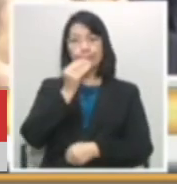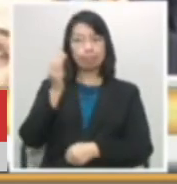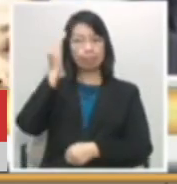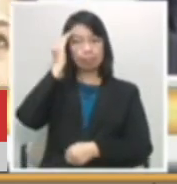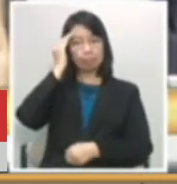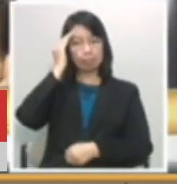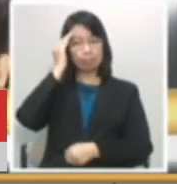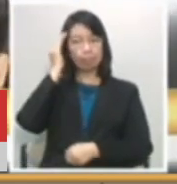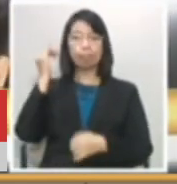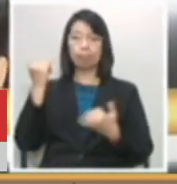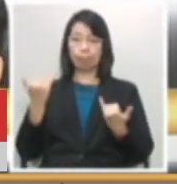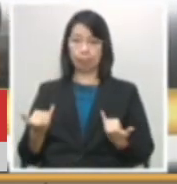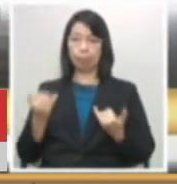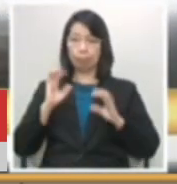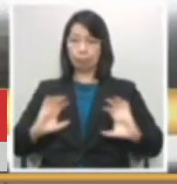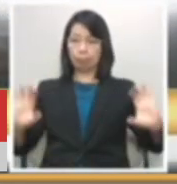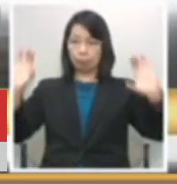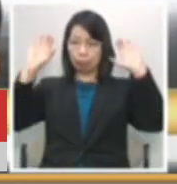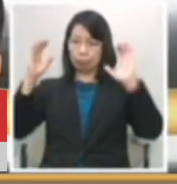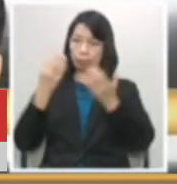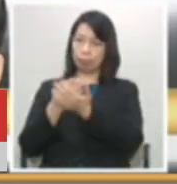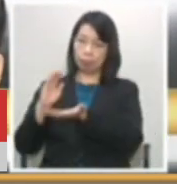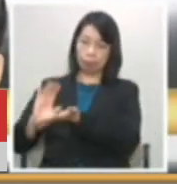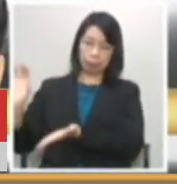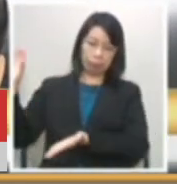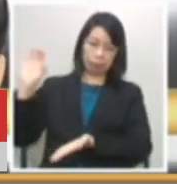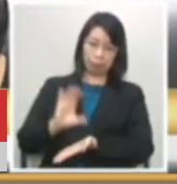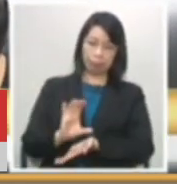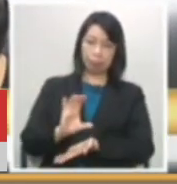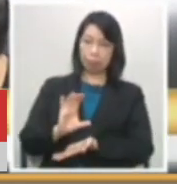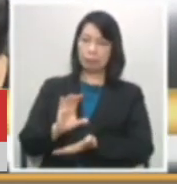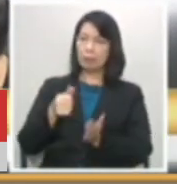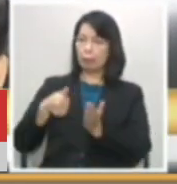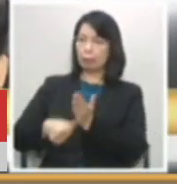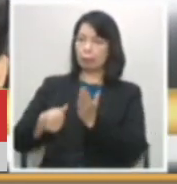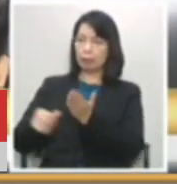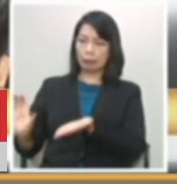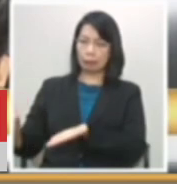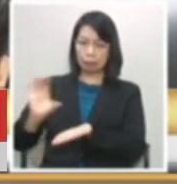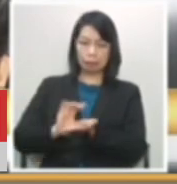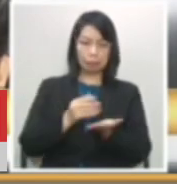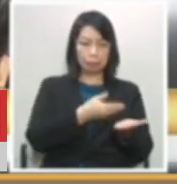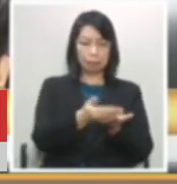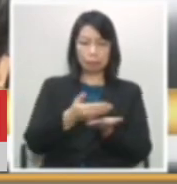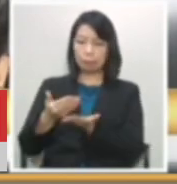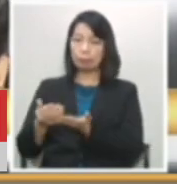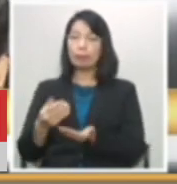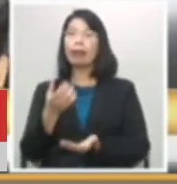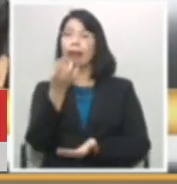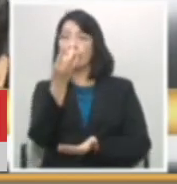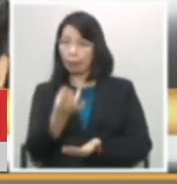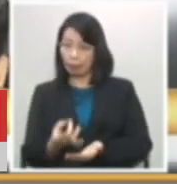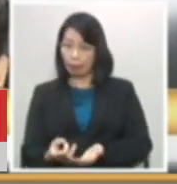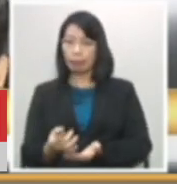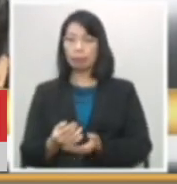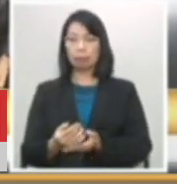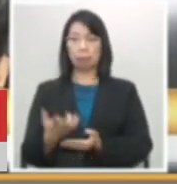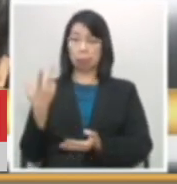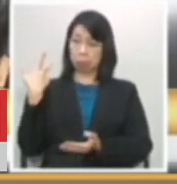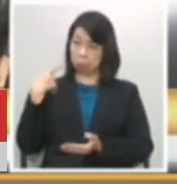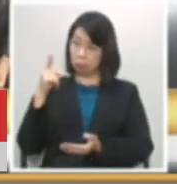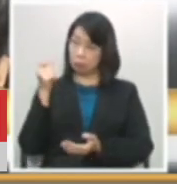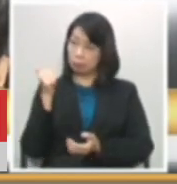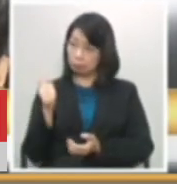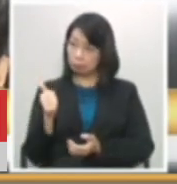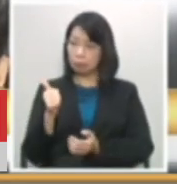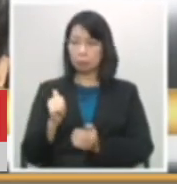ฐบาลชุดนี้ใช้งบประมาณหรือภาษีของประชาชนไปในทางไหนใช้งบประมาณอย่างเกิดประโยชน์สูงสุดกับ